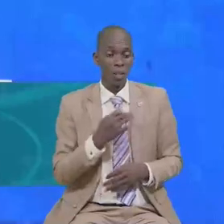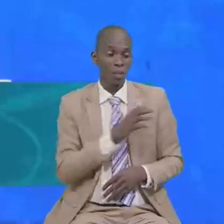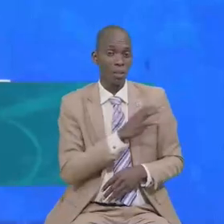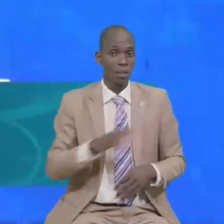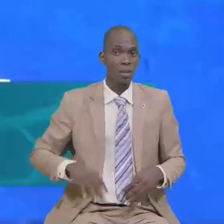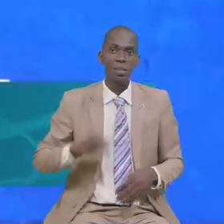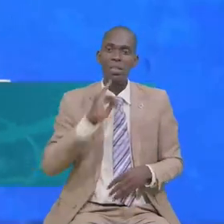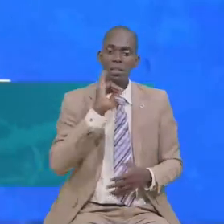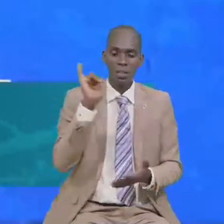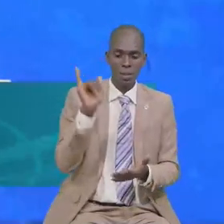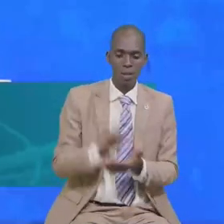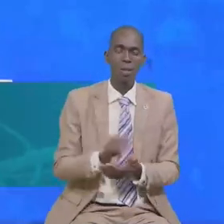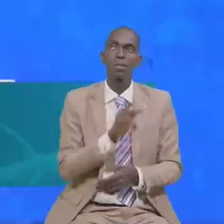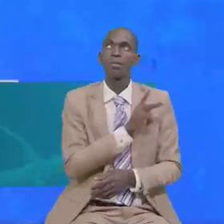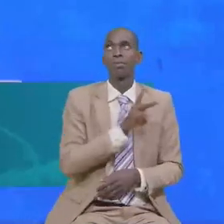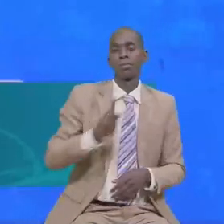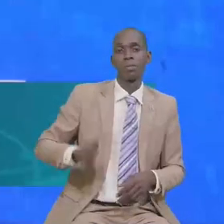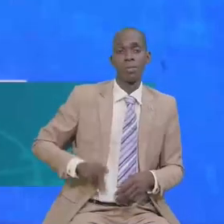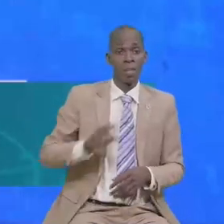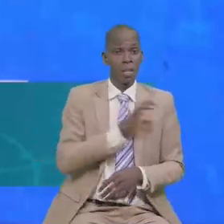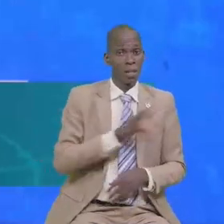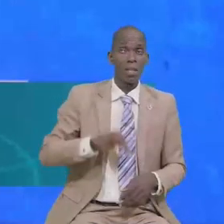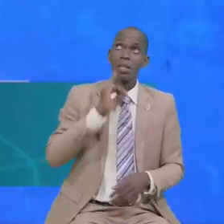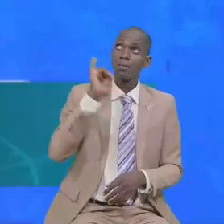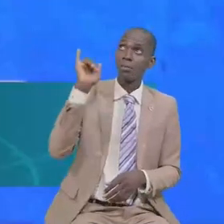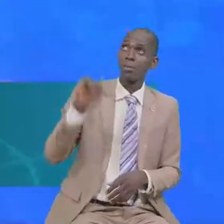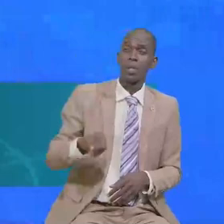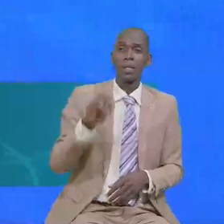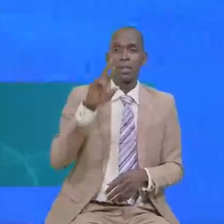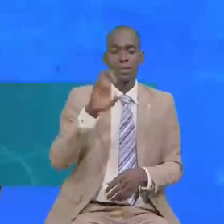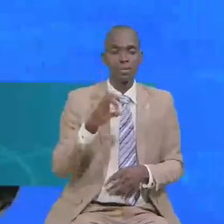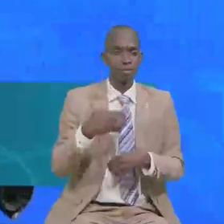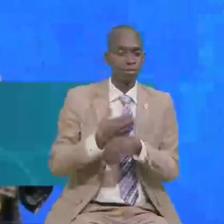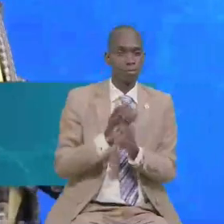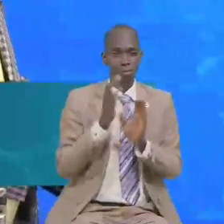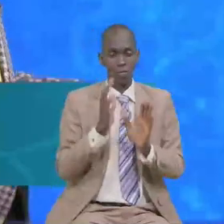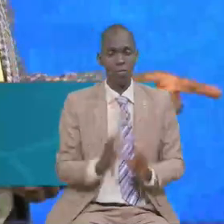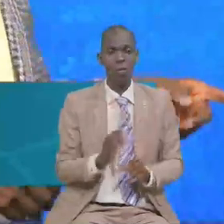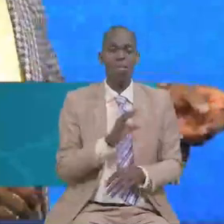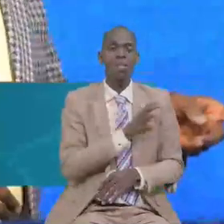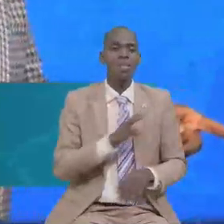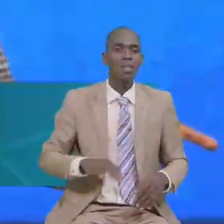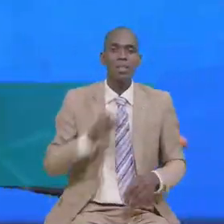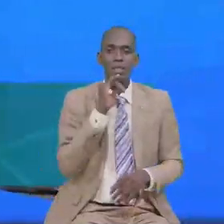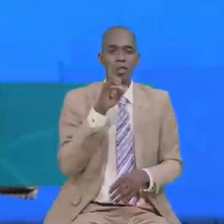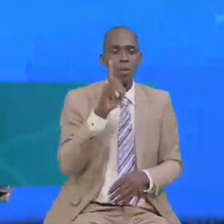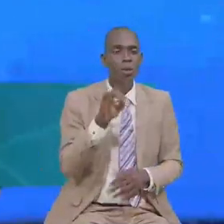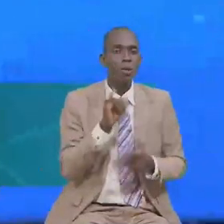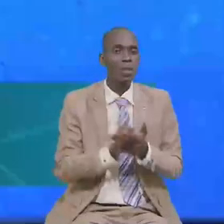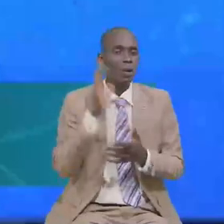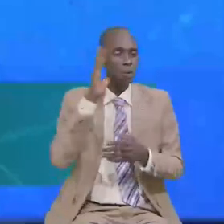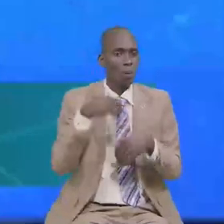Christ est le roi là. Christ est ce réformateur. Christ est